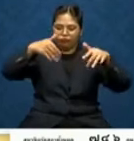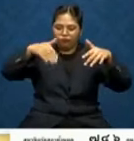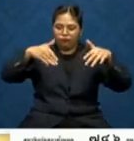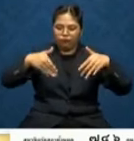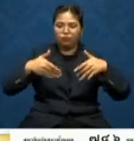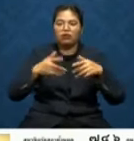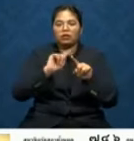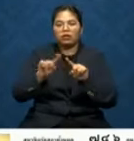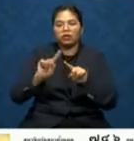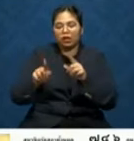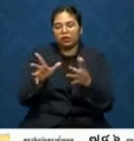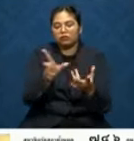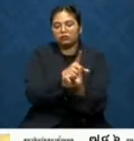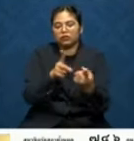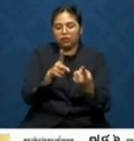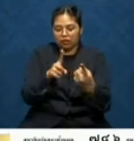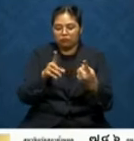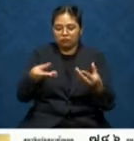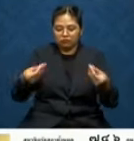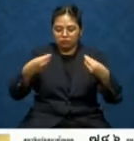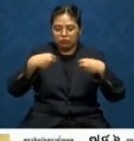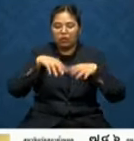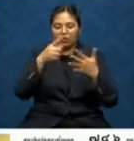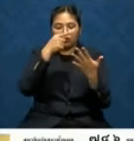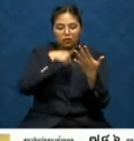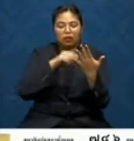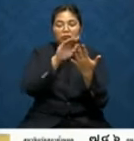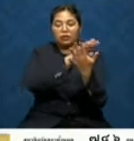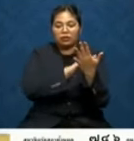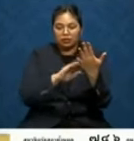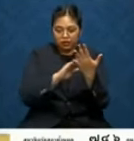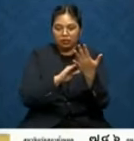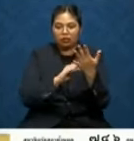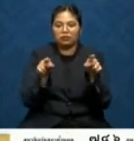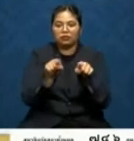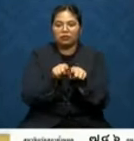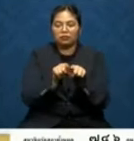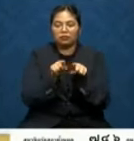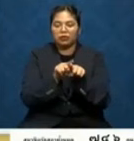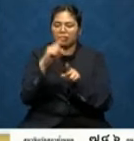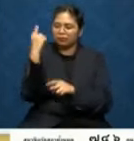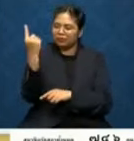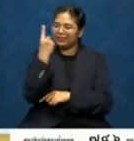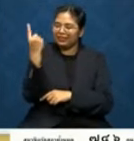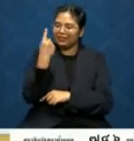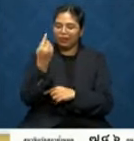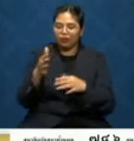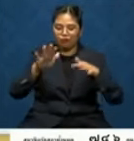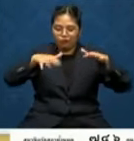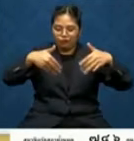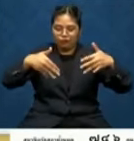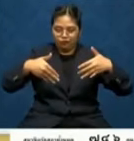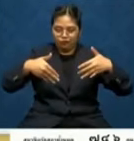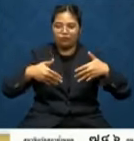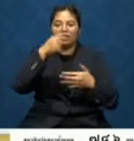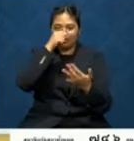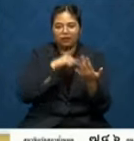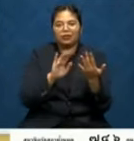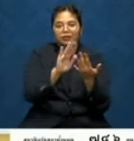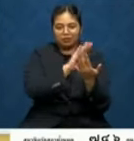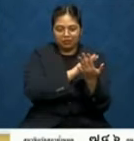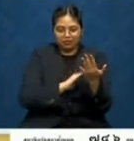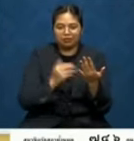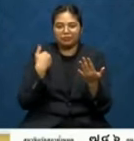จากทุนทางวัฒนธรรมกลับเข้าประเทศให้เหมือนกับการนำรายได้จากการท่องเที่ยวเข้าในประเทศประเทศไทยต้อง